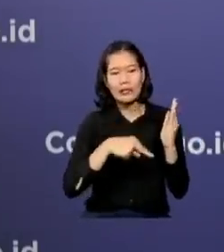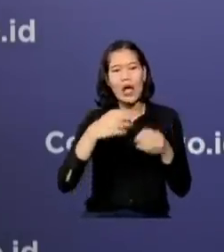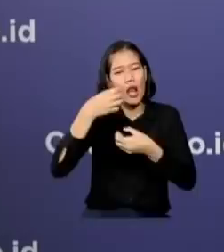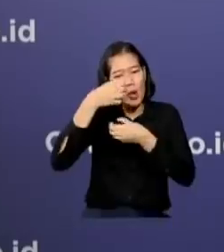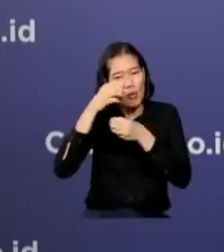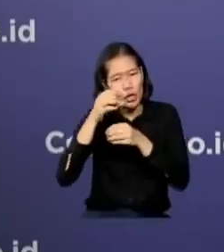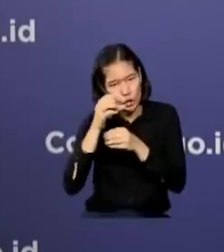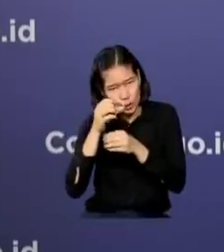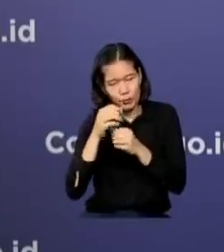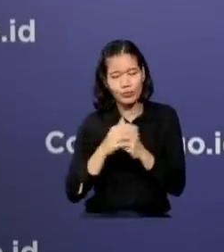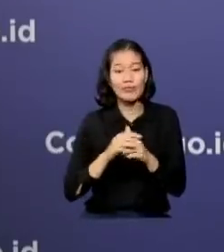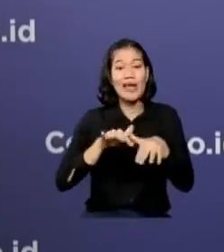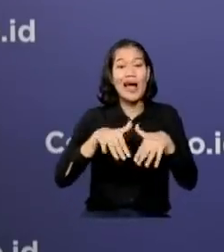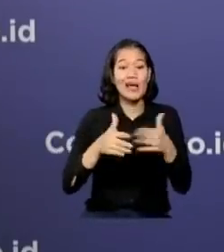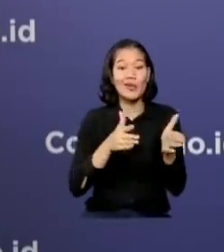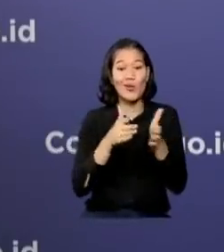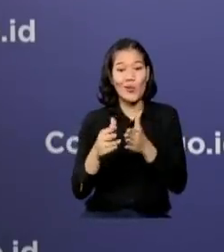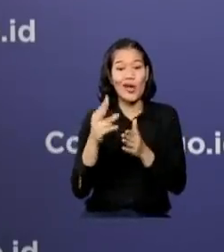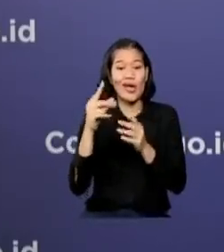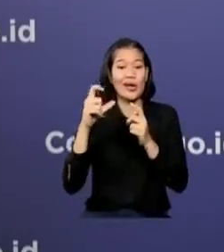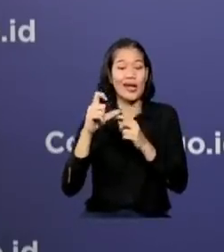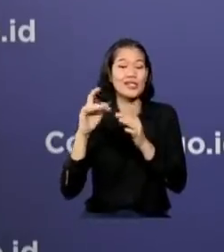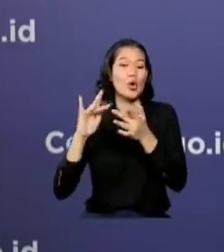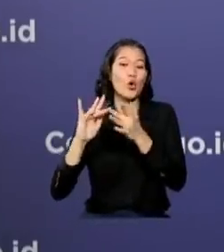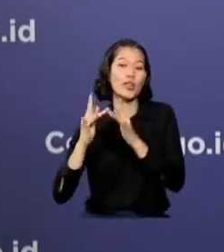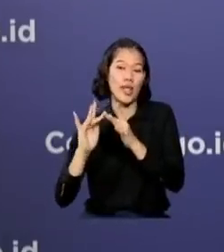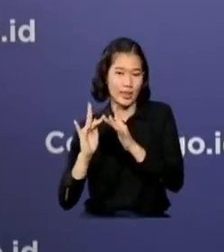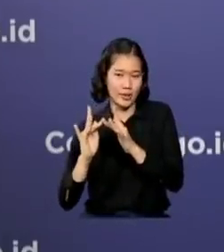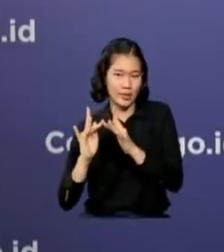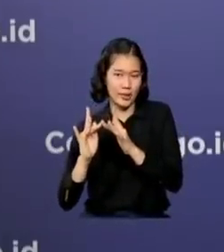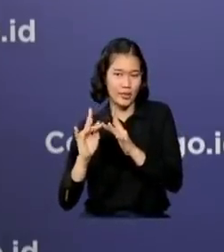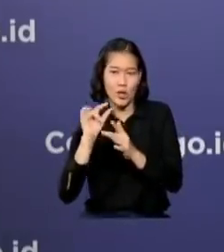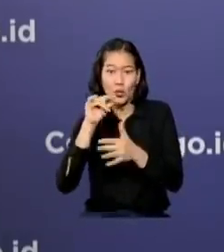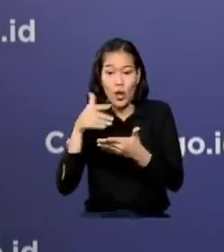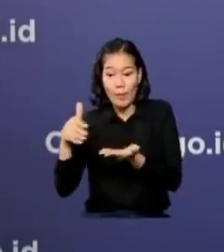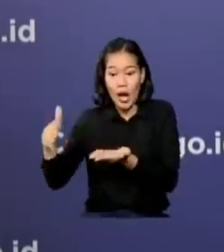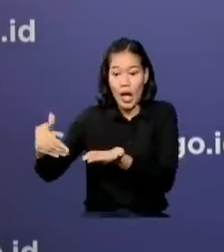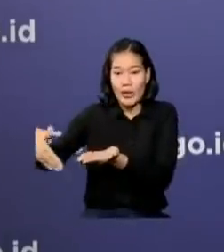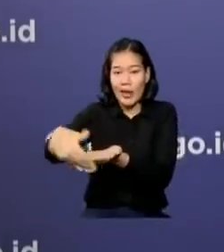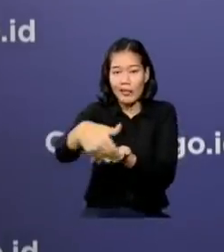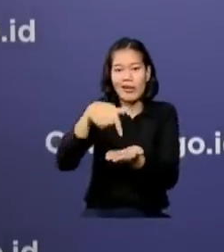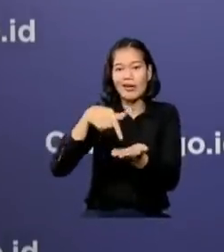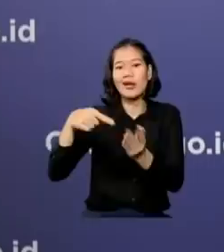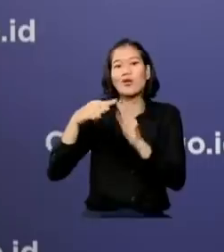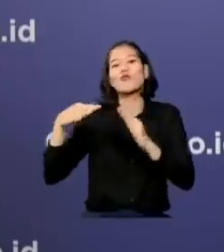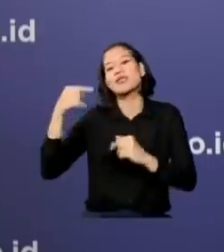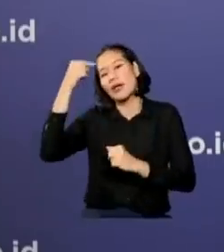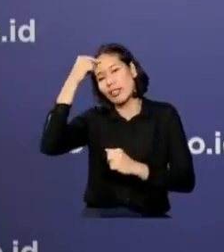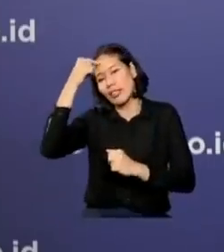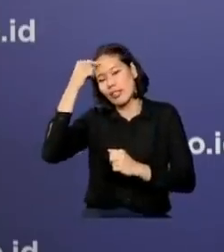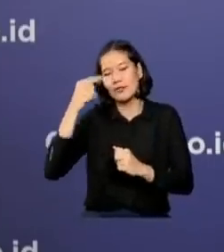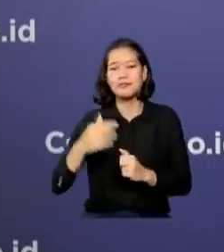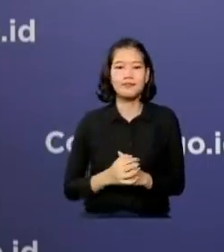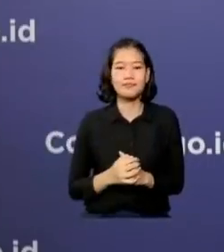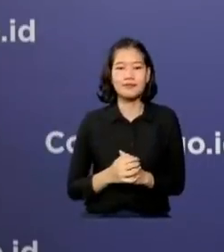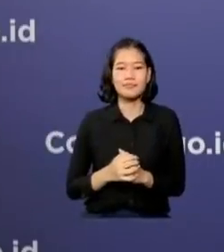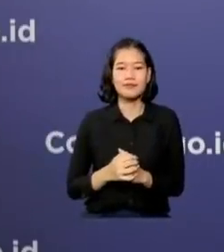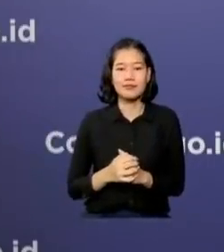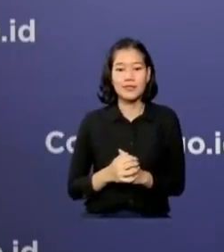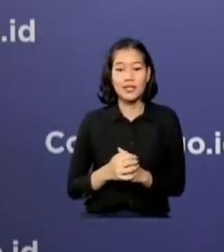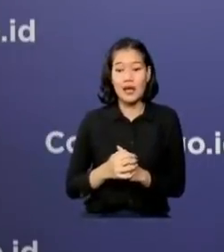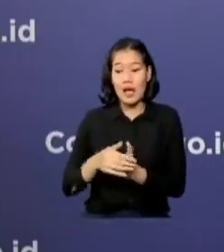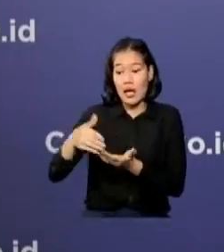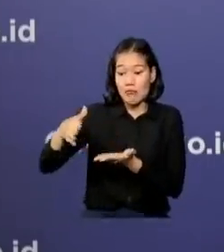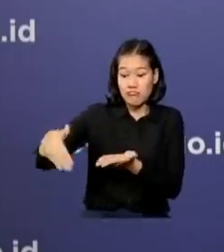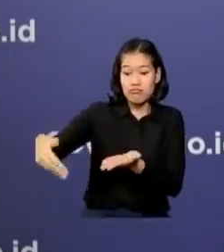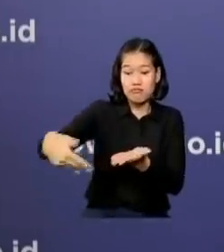atau melalui rs-online untuk menghimpun data dari berbagai rumah sakit dari data yang